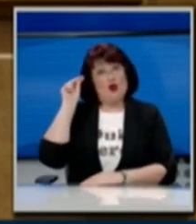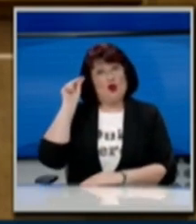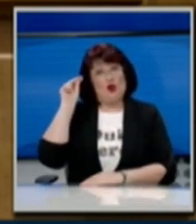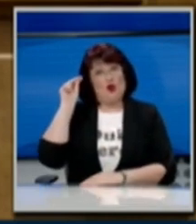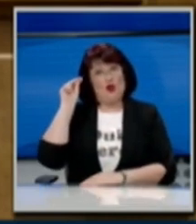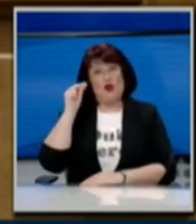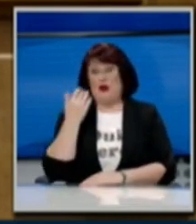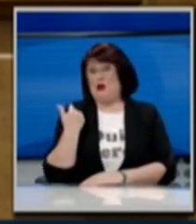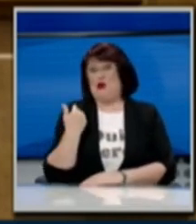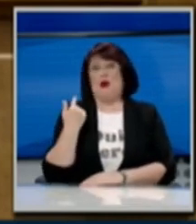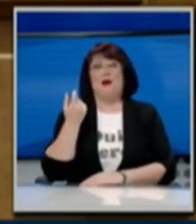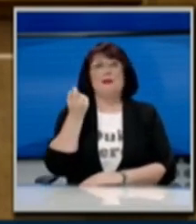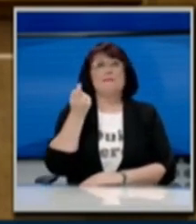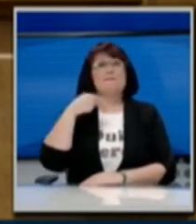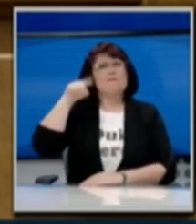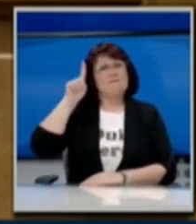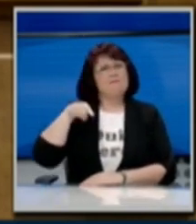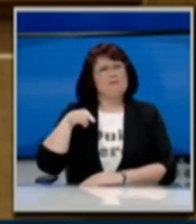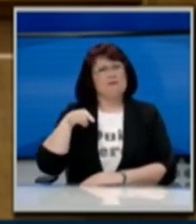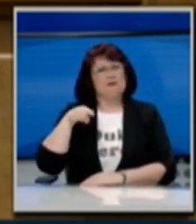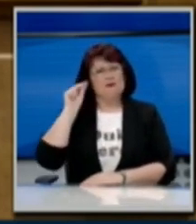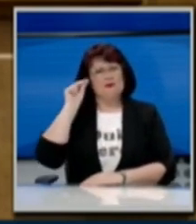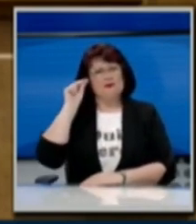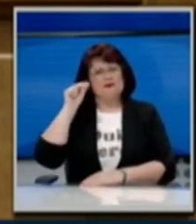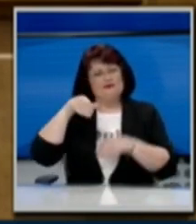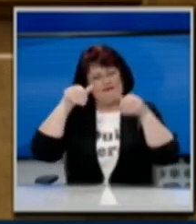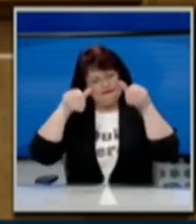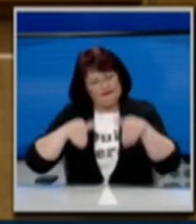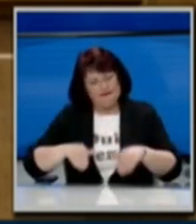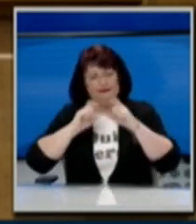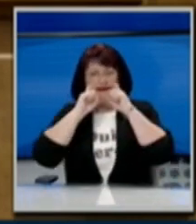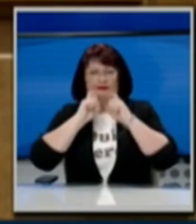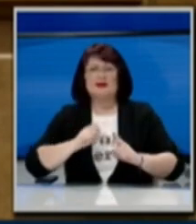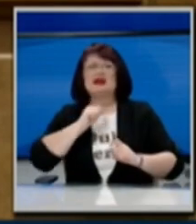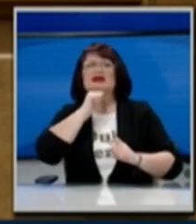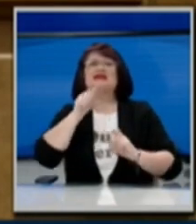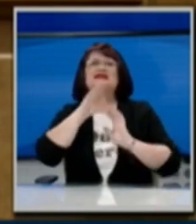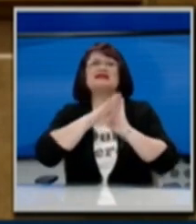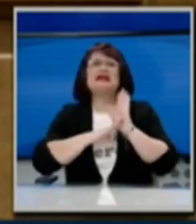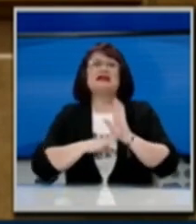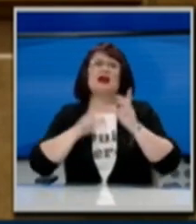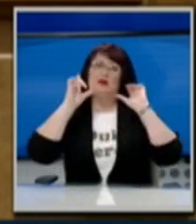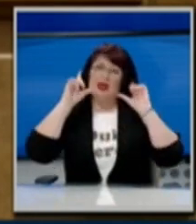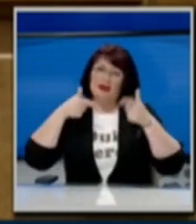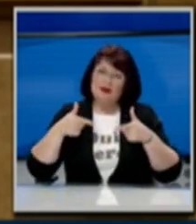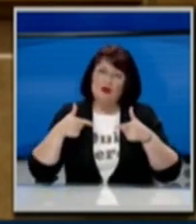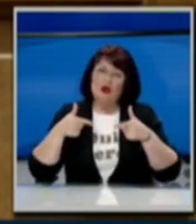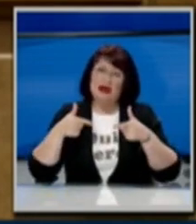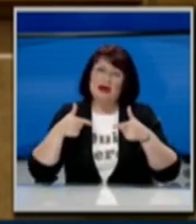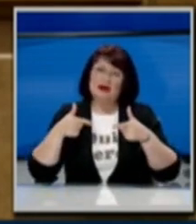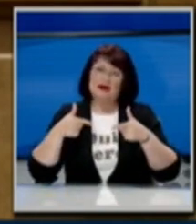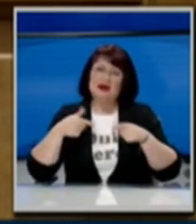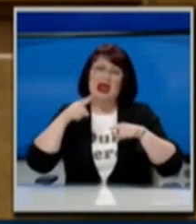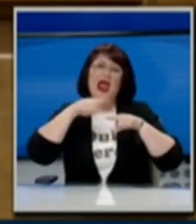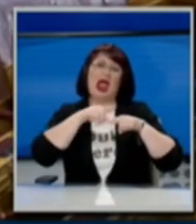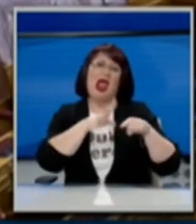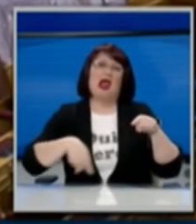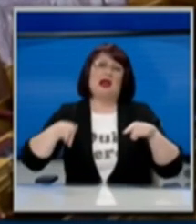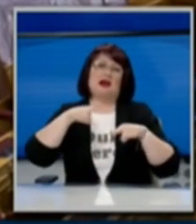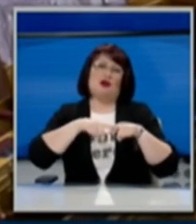από λίγες μόνο ημέρες να υπηρετούμε το Σύνταγμα, τη Δημοκρατία και τον ελληνικό